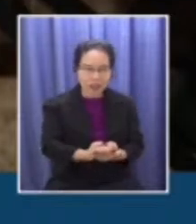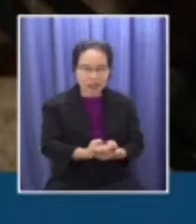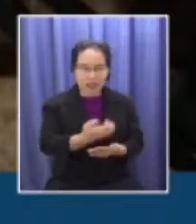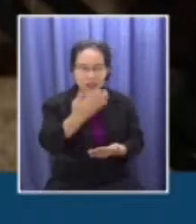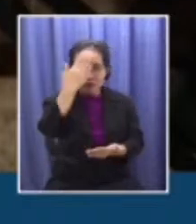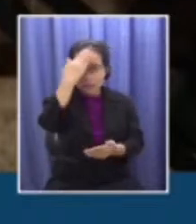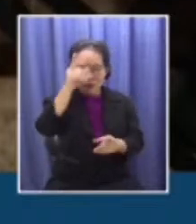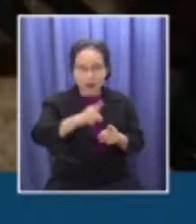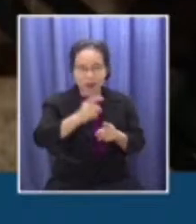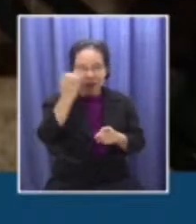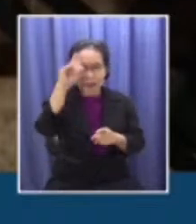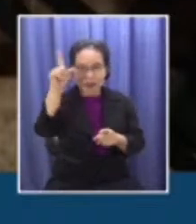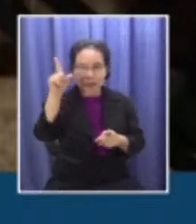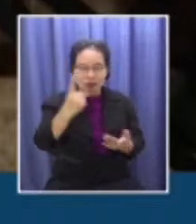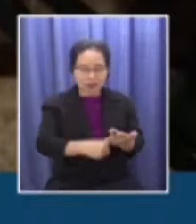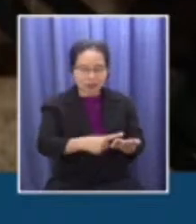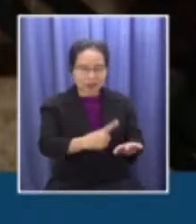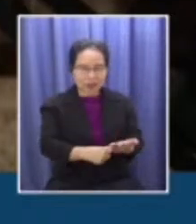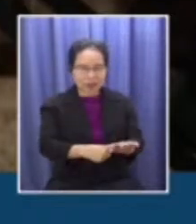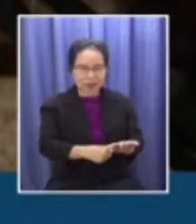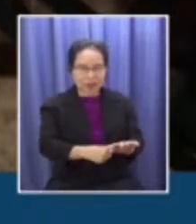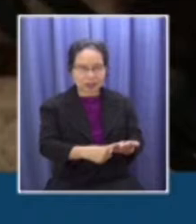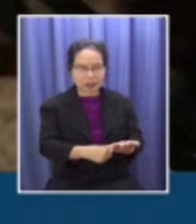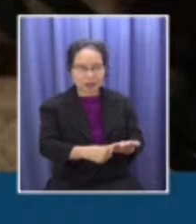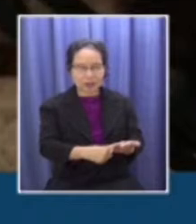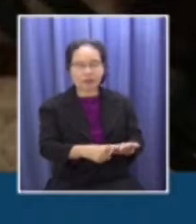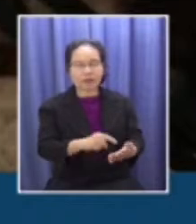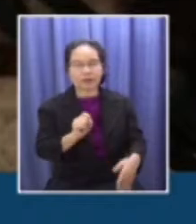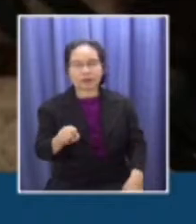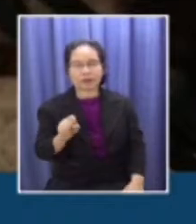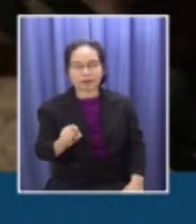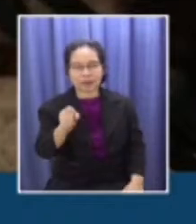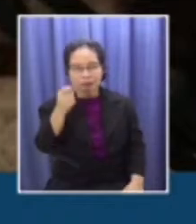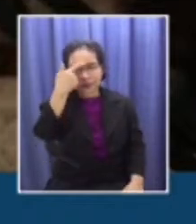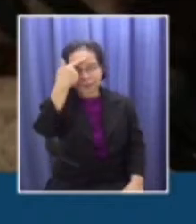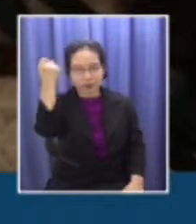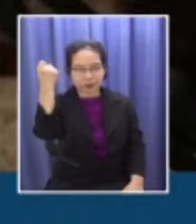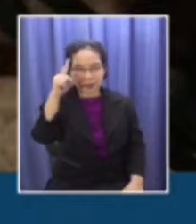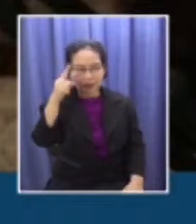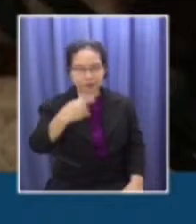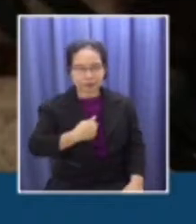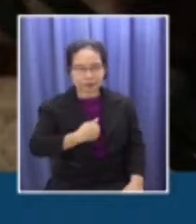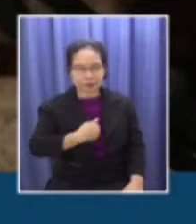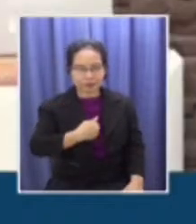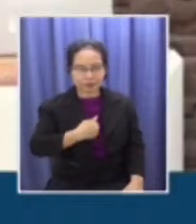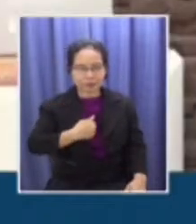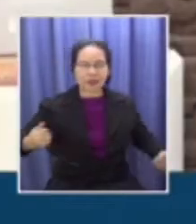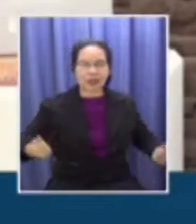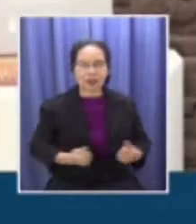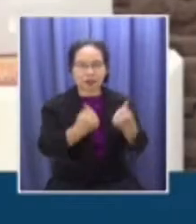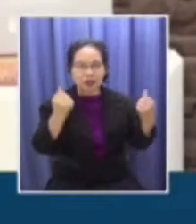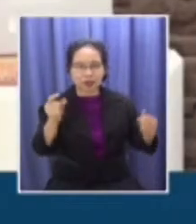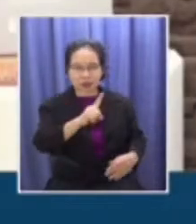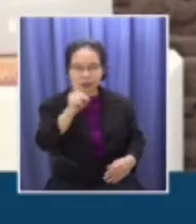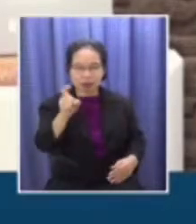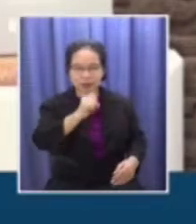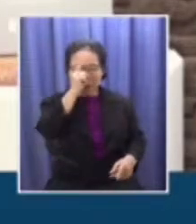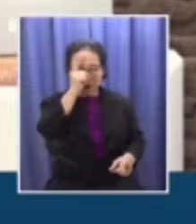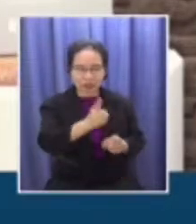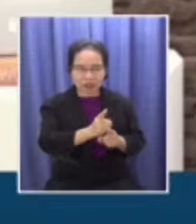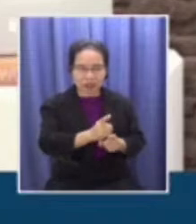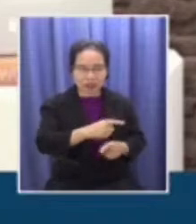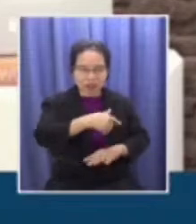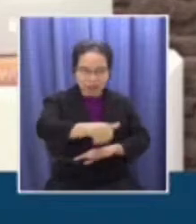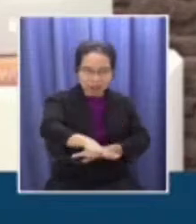Ebi won man nkrɔfo kasa ye ne nyina soɔ. Na so mpa wo kasa firi adanse ne nyina soɔ mu.